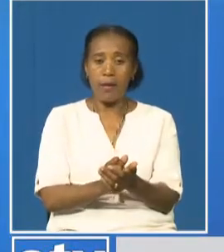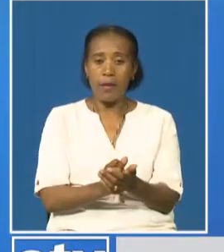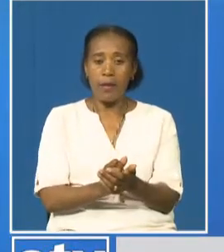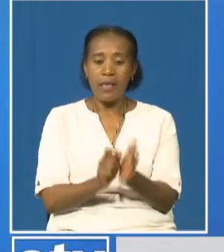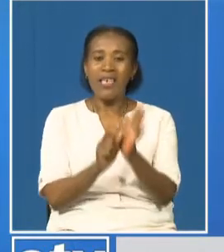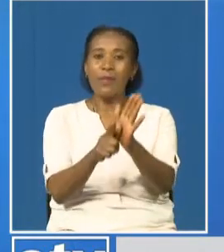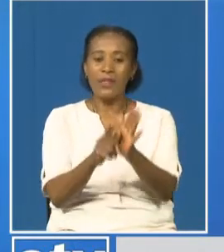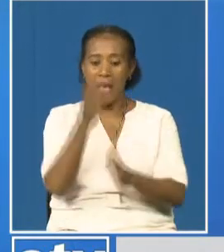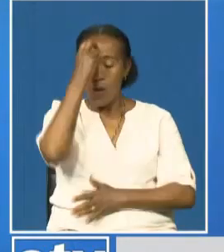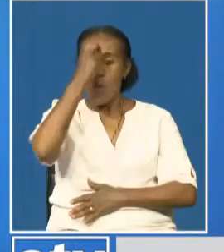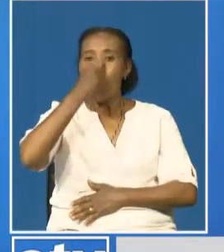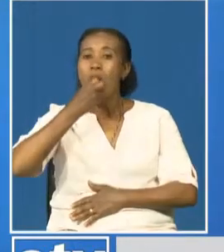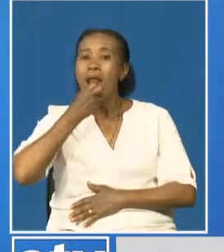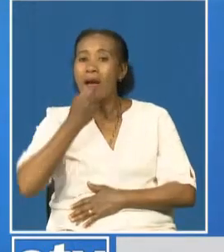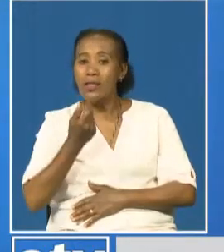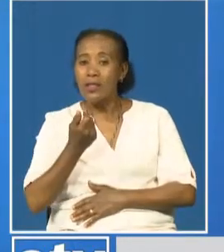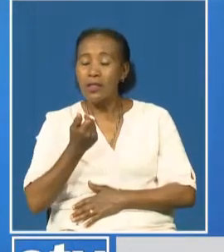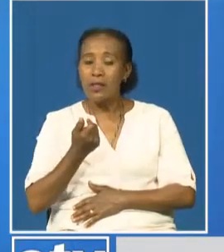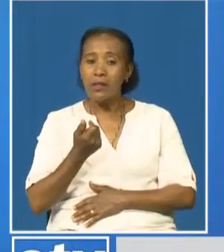ለምሳሌ ወላጅ